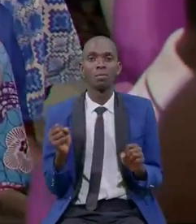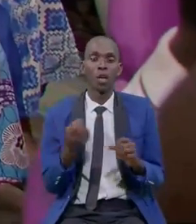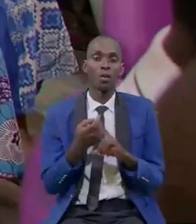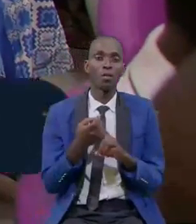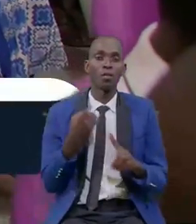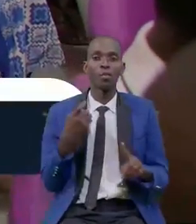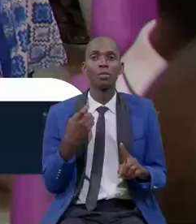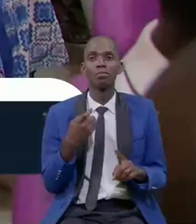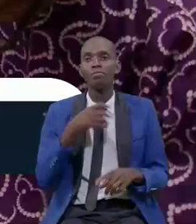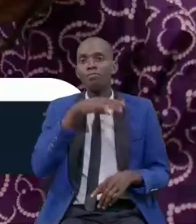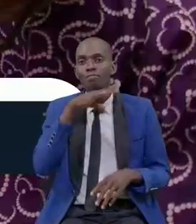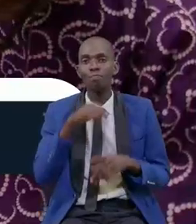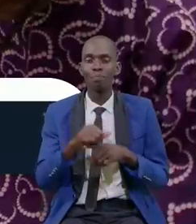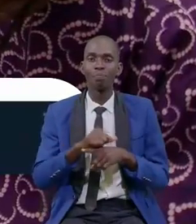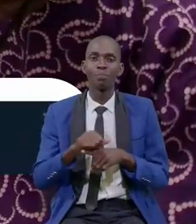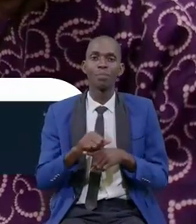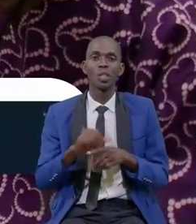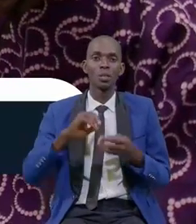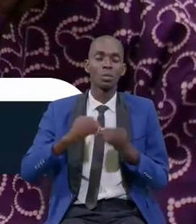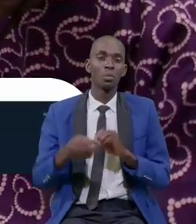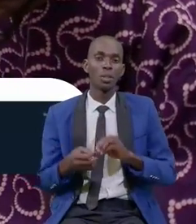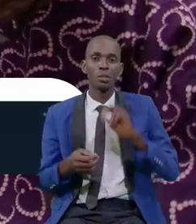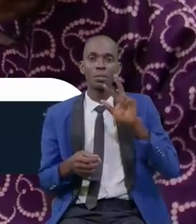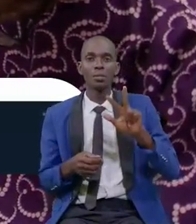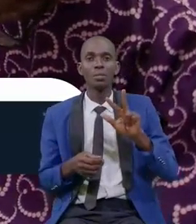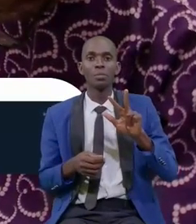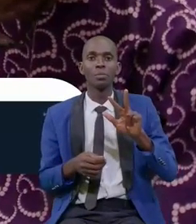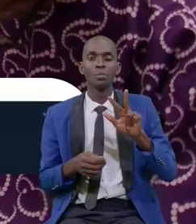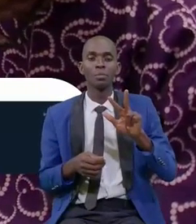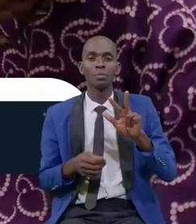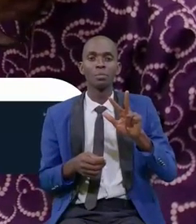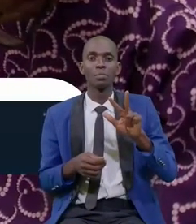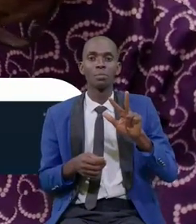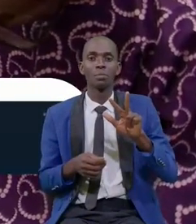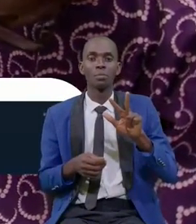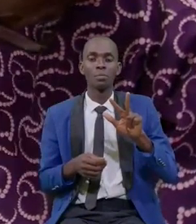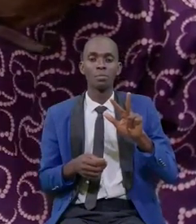séparés de la super la justification.